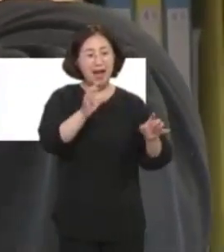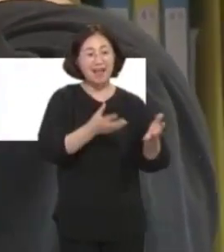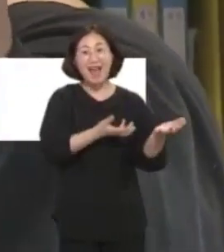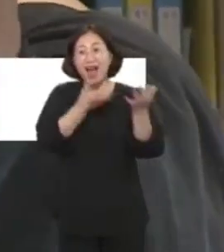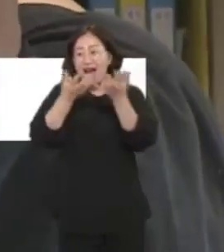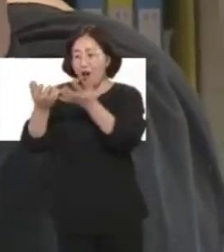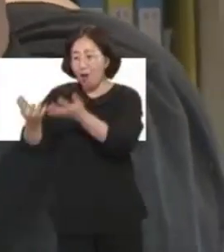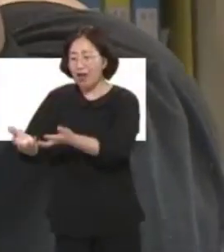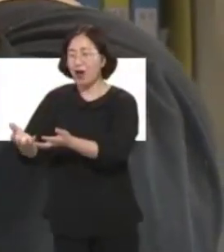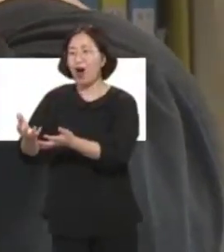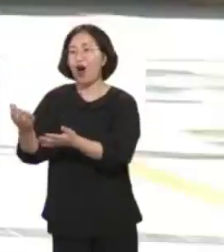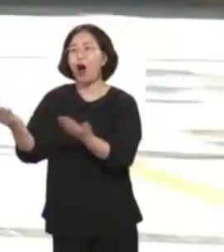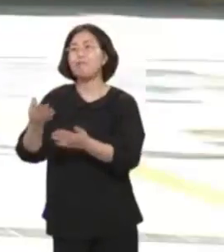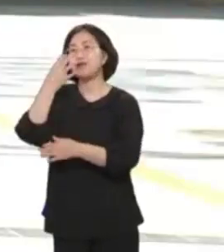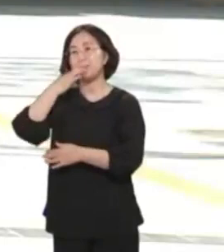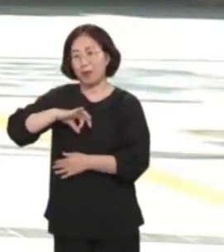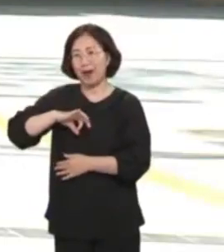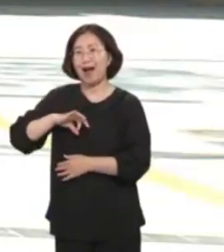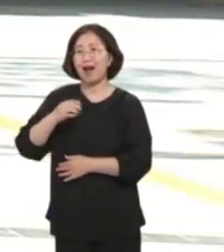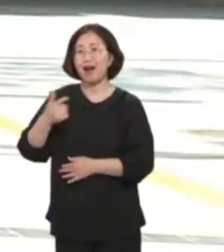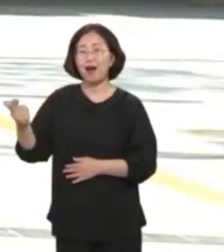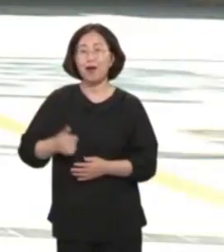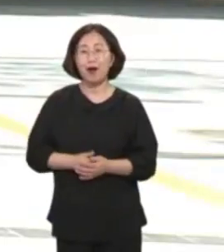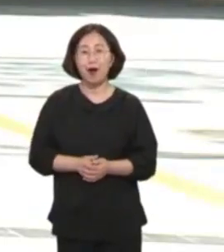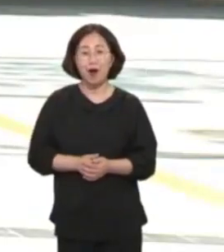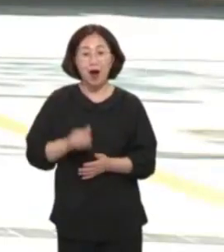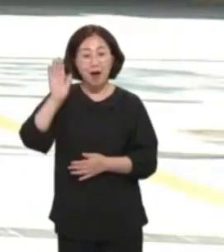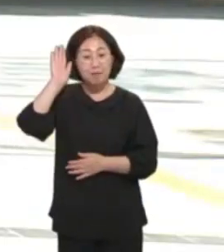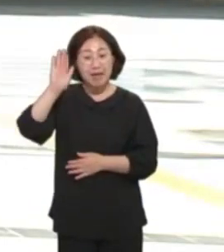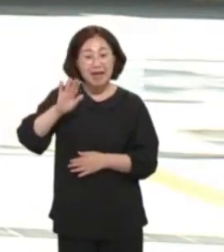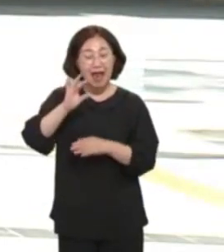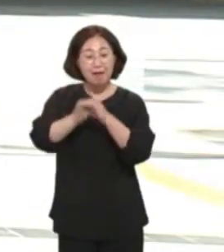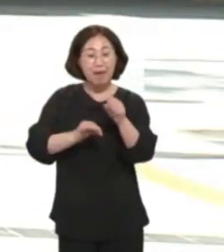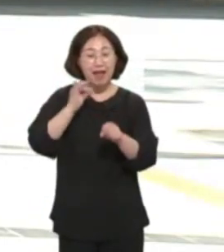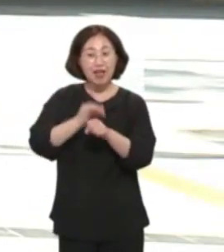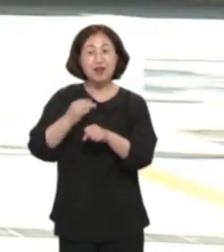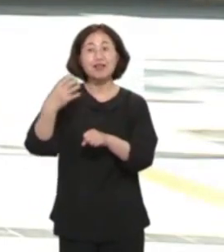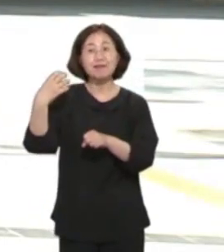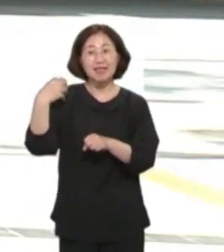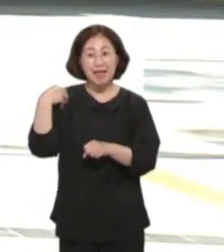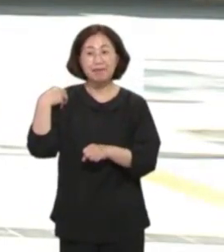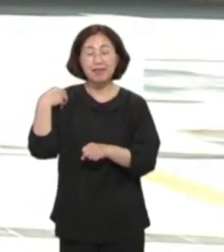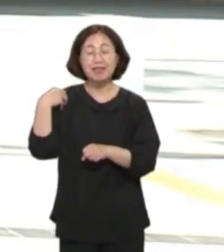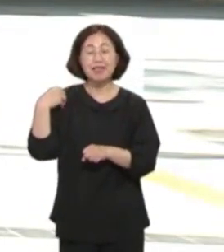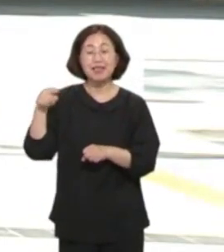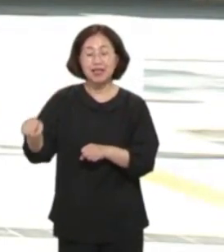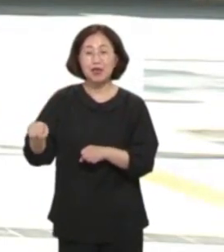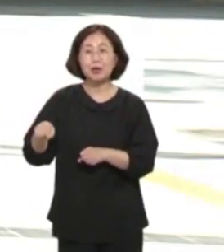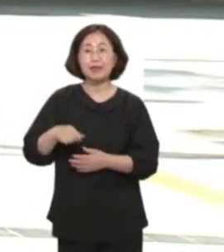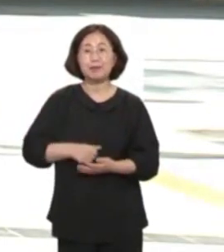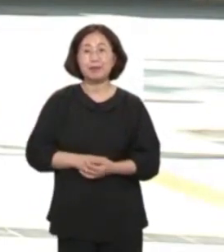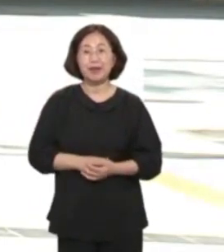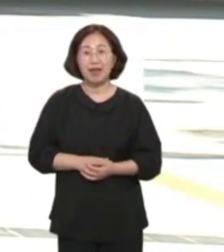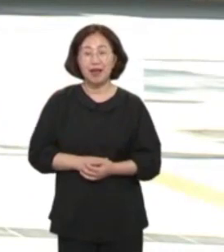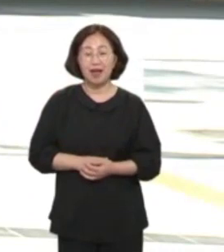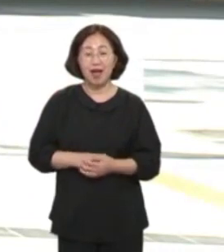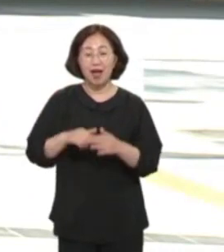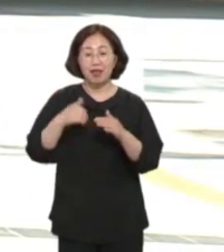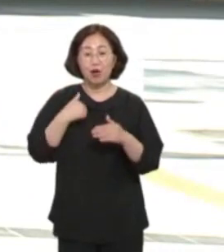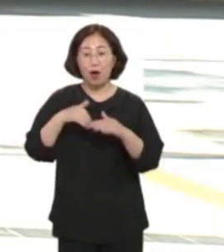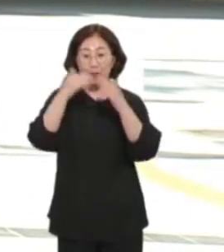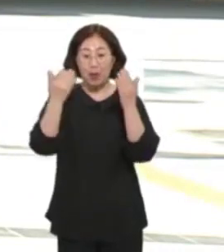기대됩니다. 서천군의 미래 100년을 견인할 원동력이 될 것이며 저와 모든